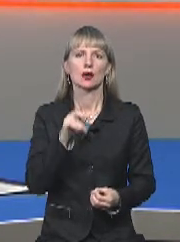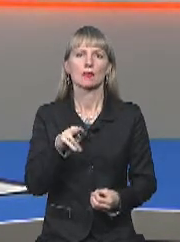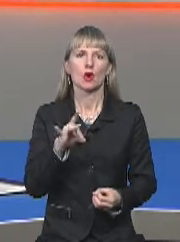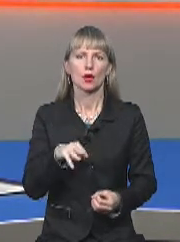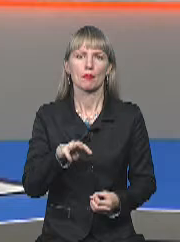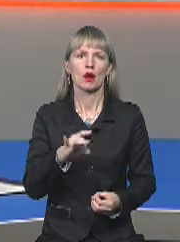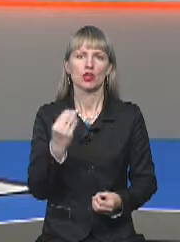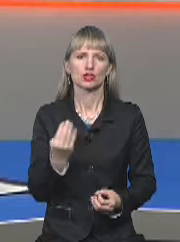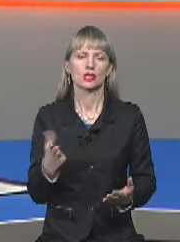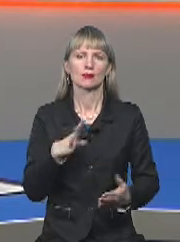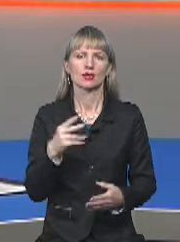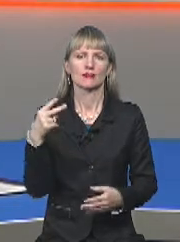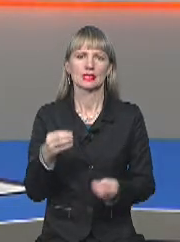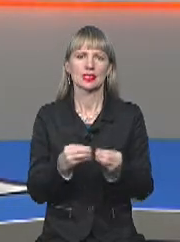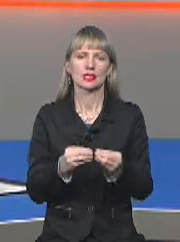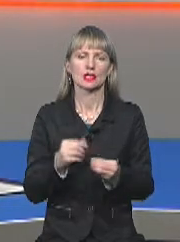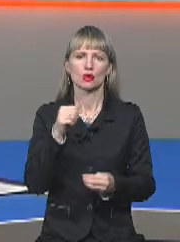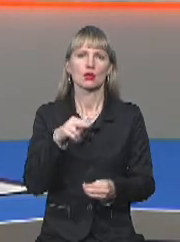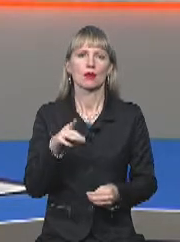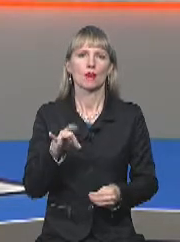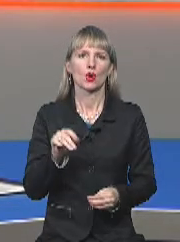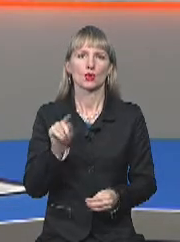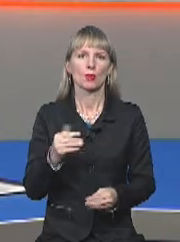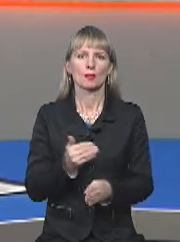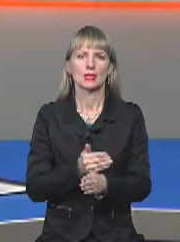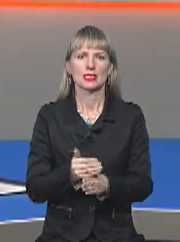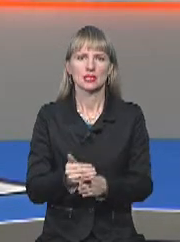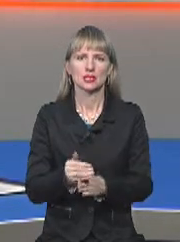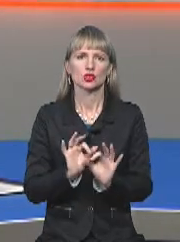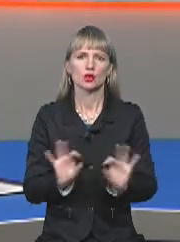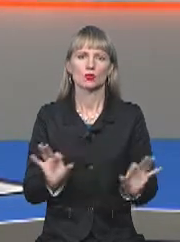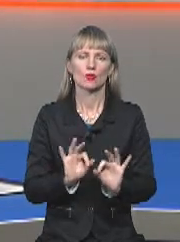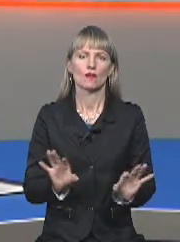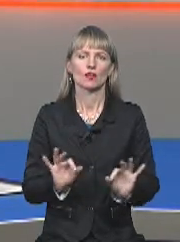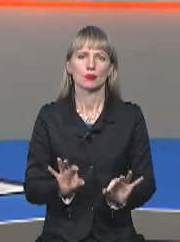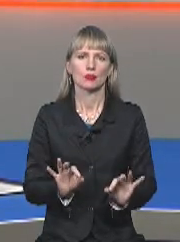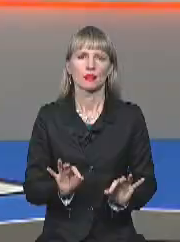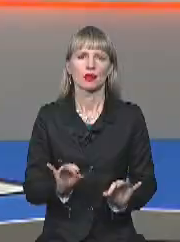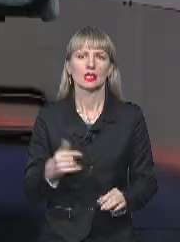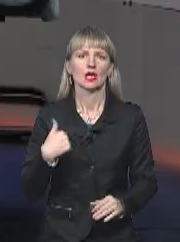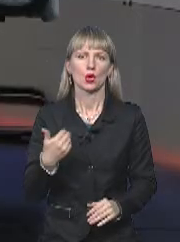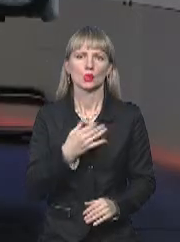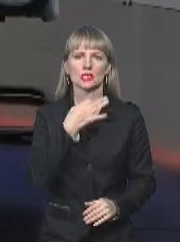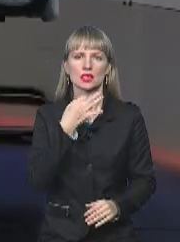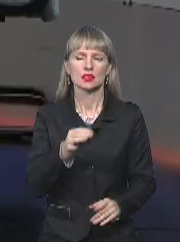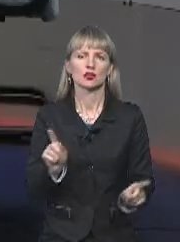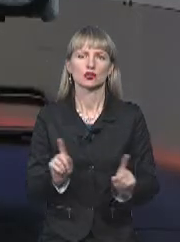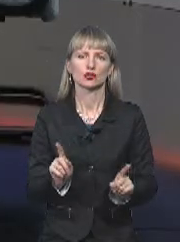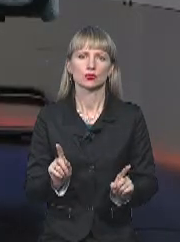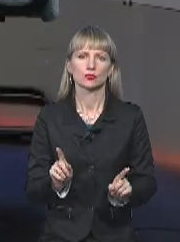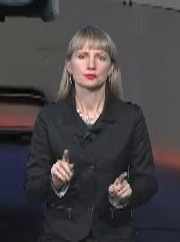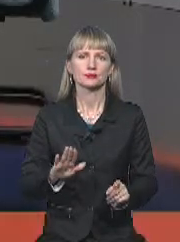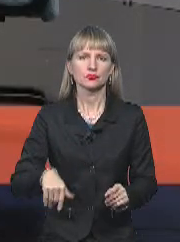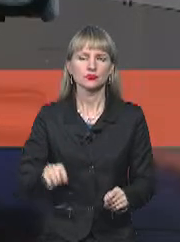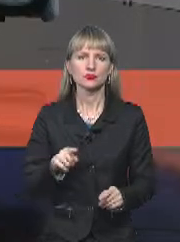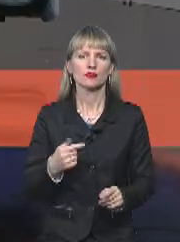марш, який був 2010 року. Я от про нього, ну, пізніше розповім. І я хочу сказати, що